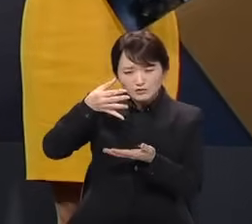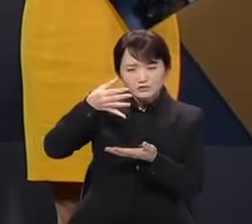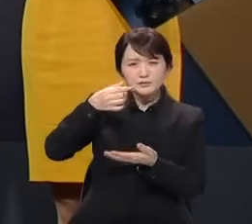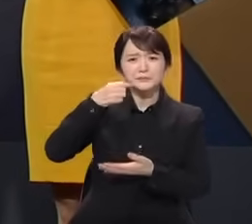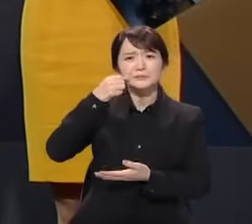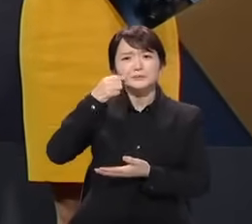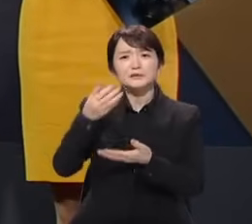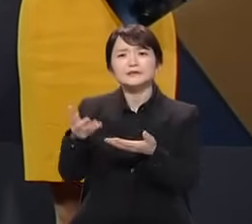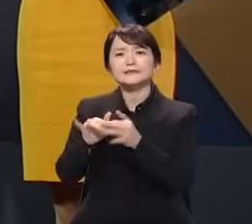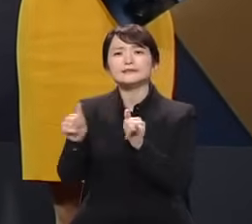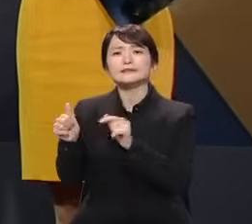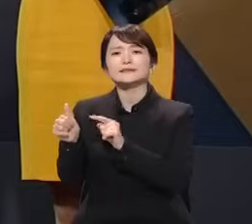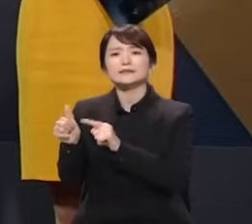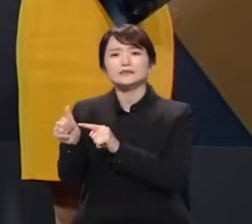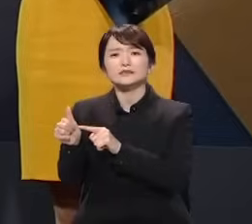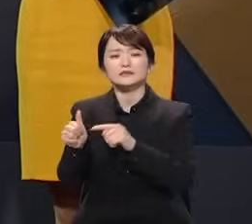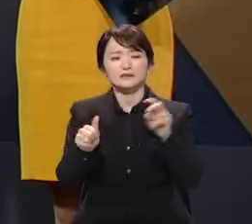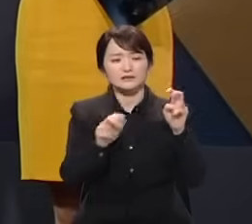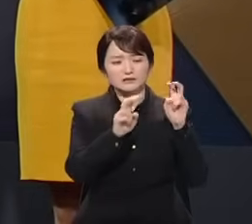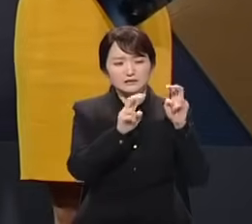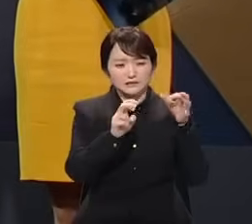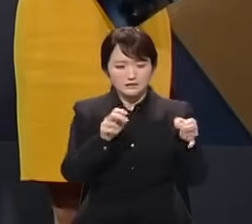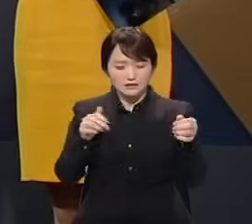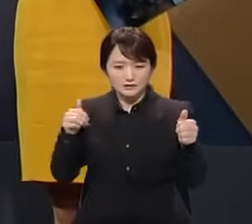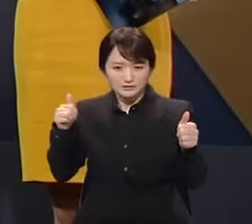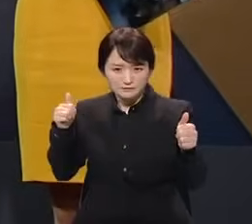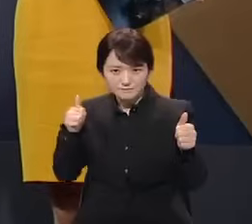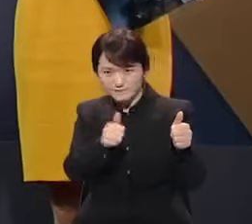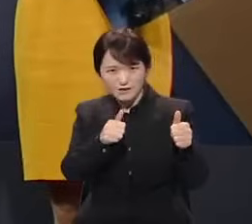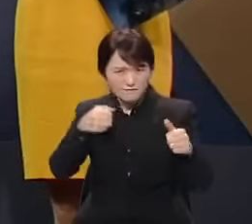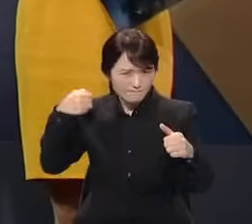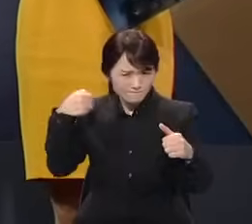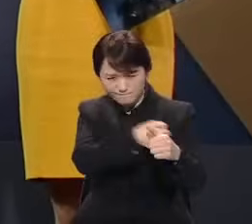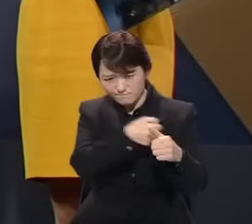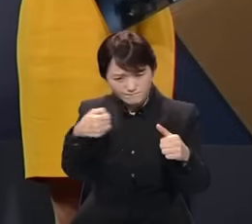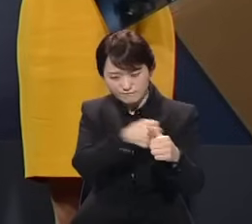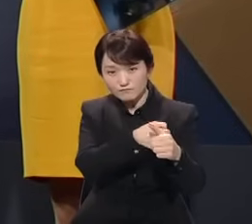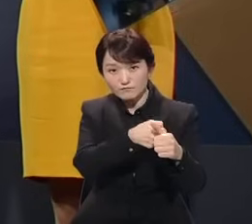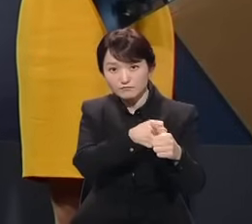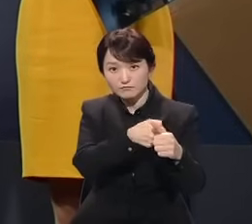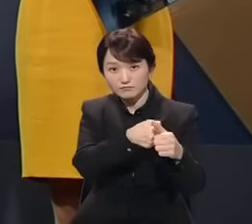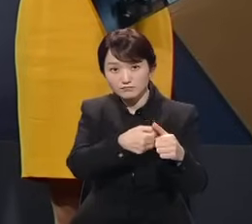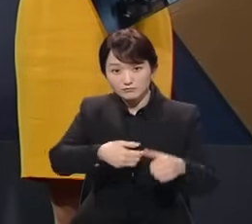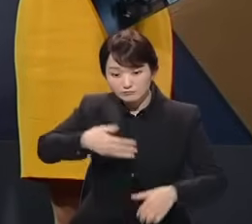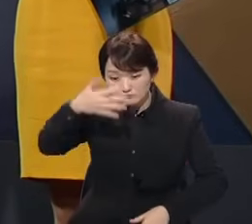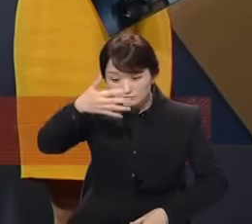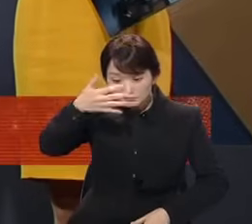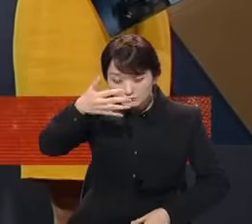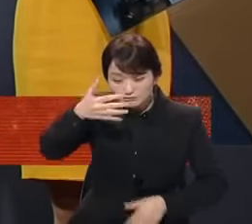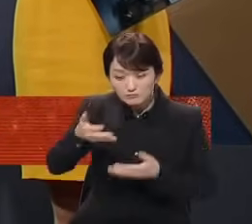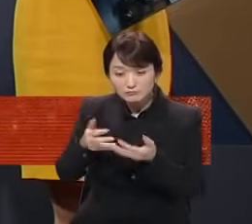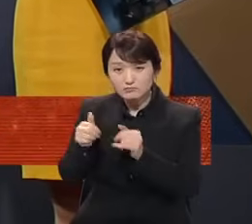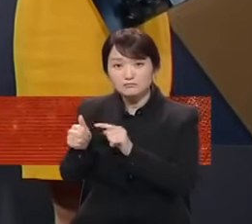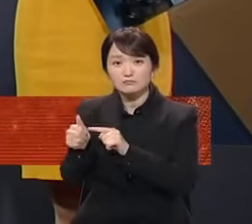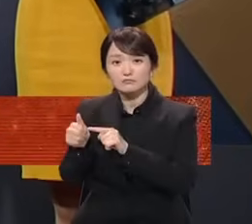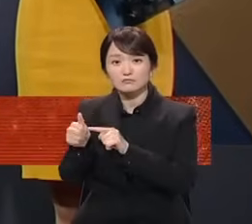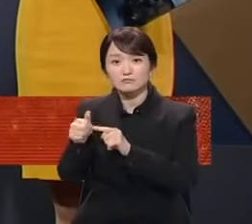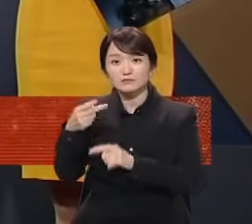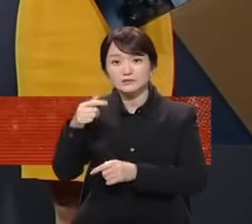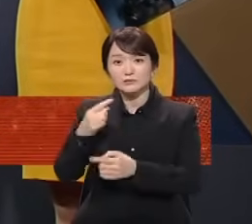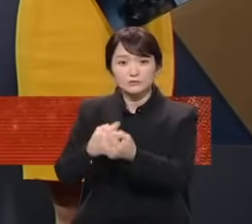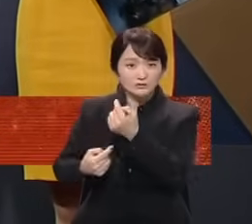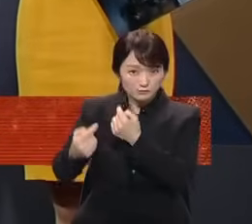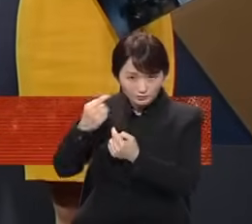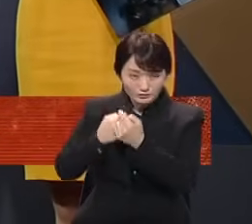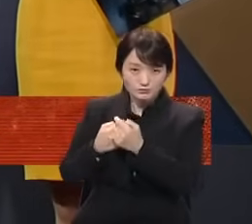못한 직원이 사장을 찾아가서 폭행했다는 내용이었는데요. 그런데 이 영상에 등장한 직원이 사건 반장에